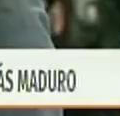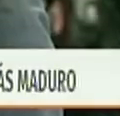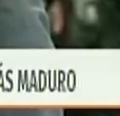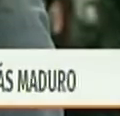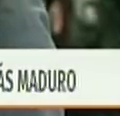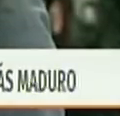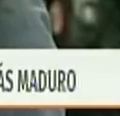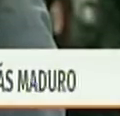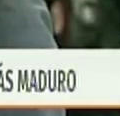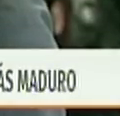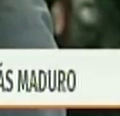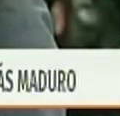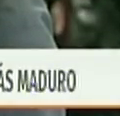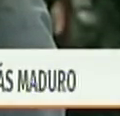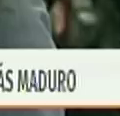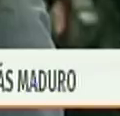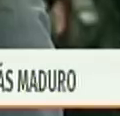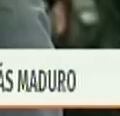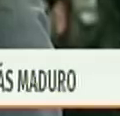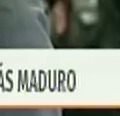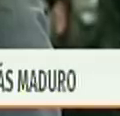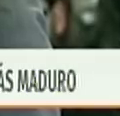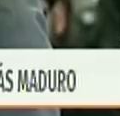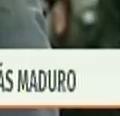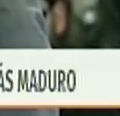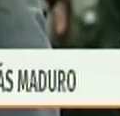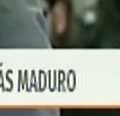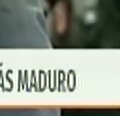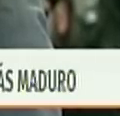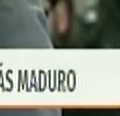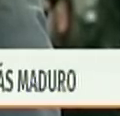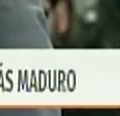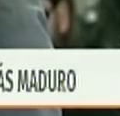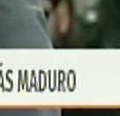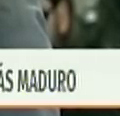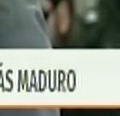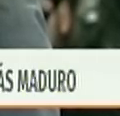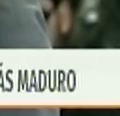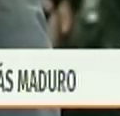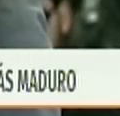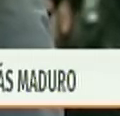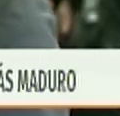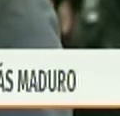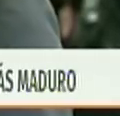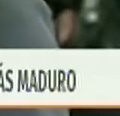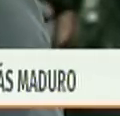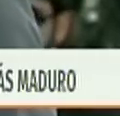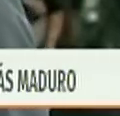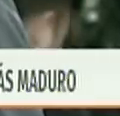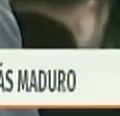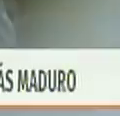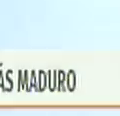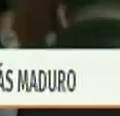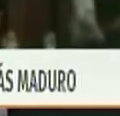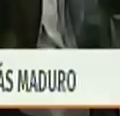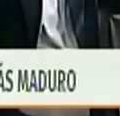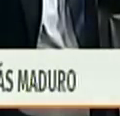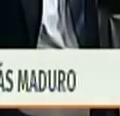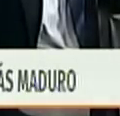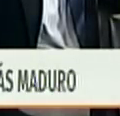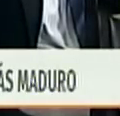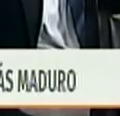территории других стран без разрешения правительства, как вы будете действовать? Gracias.